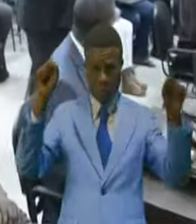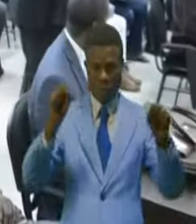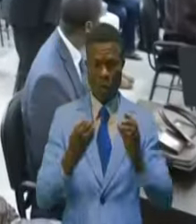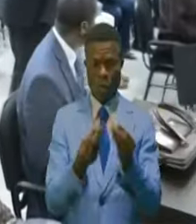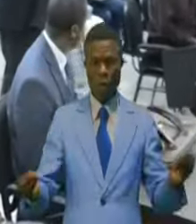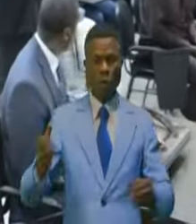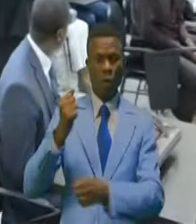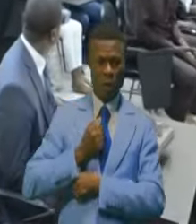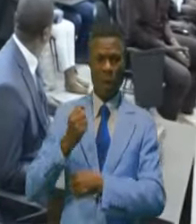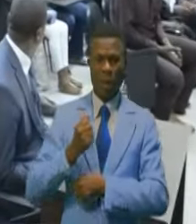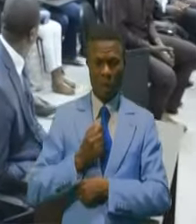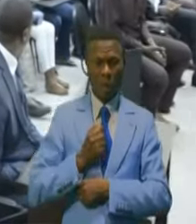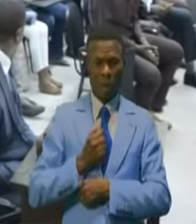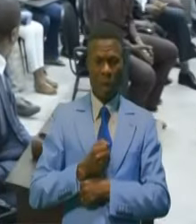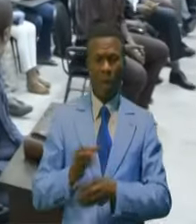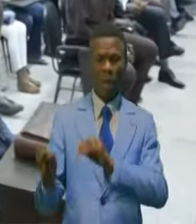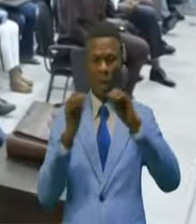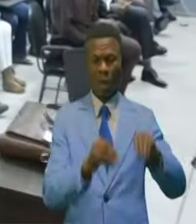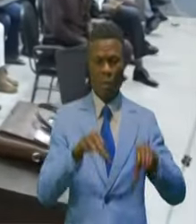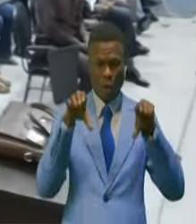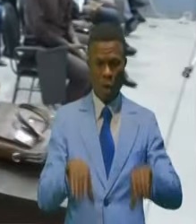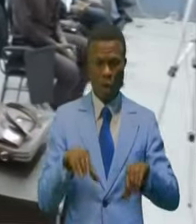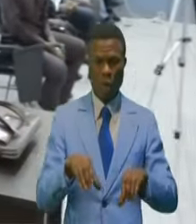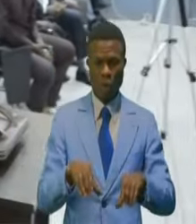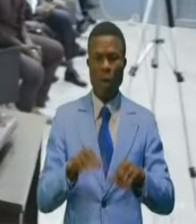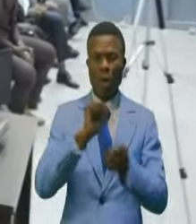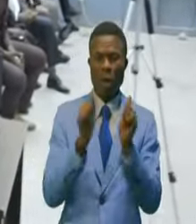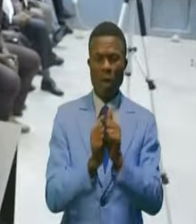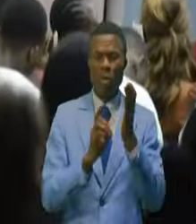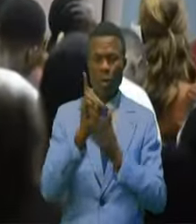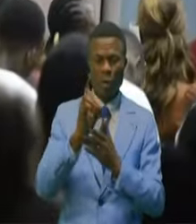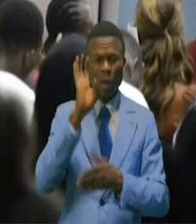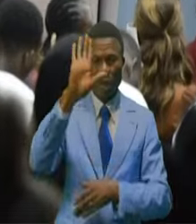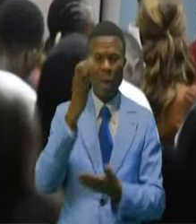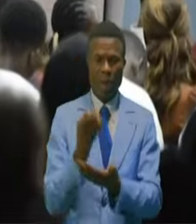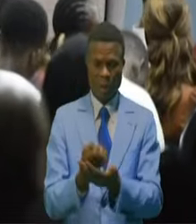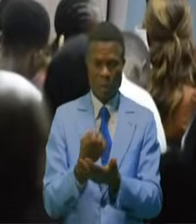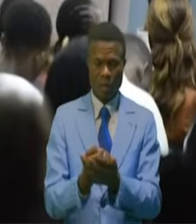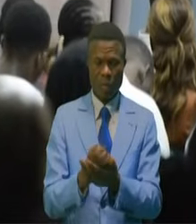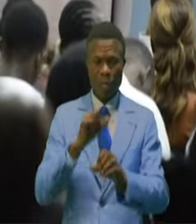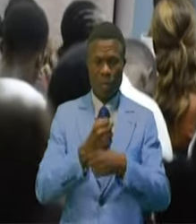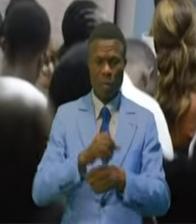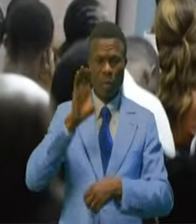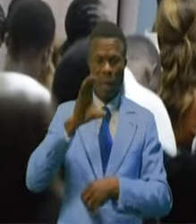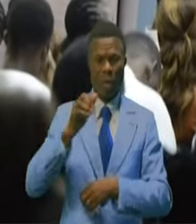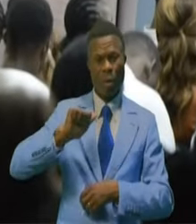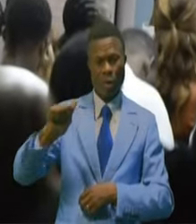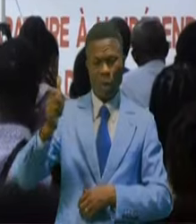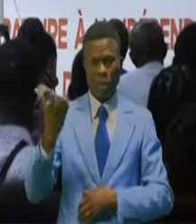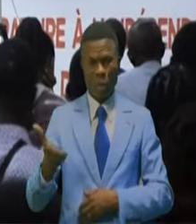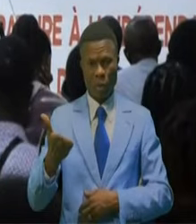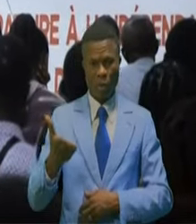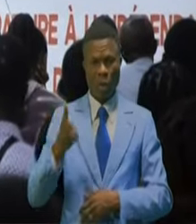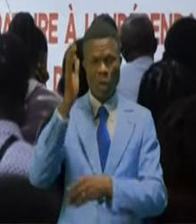Solutions Canada, place les Congolais face au défi de l'émergence de leur économie en créant des banques locales. Selon